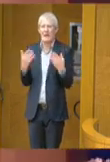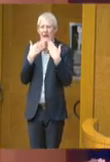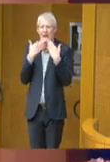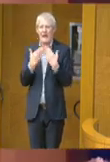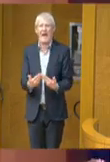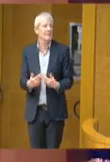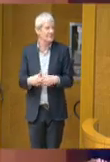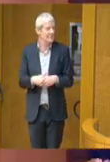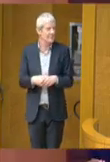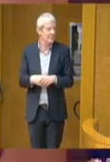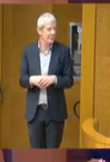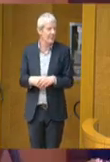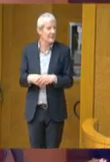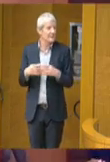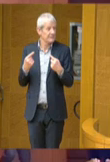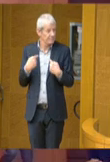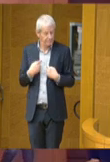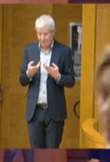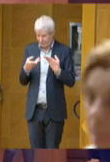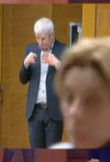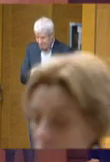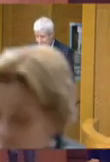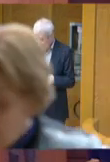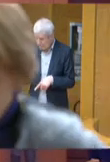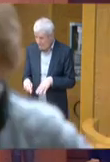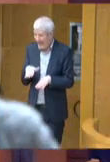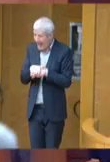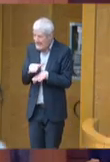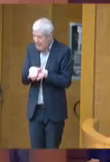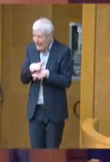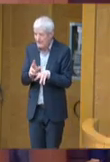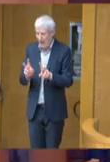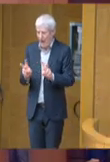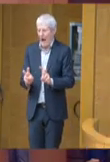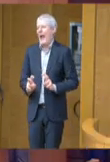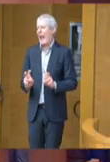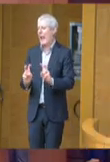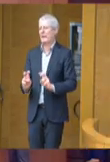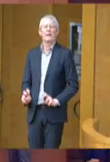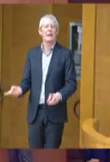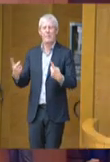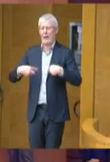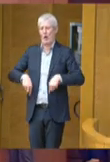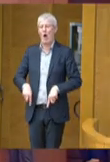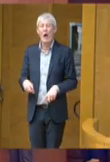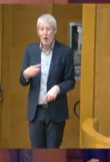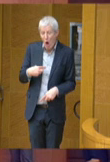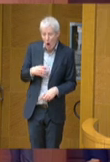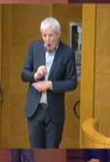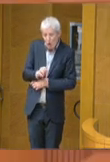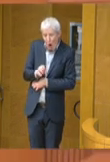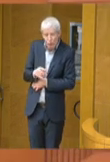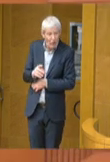È finito. Per concludere, è stata un'esperienza elettrizzante per tutti. Noi docenti abbiamo visto